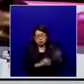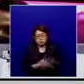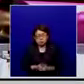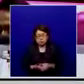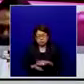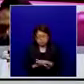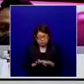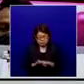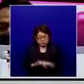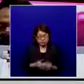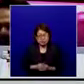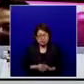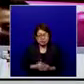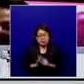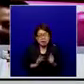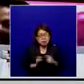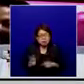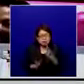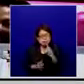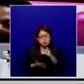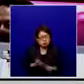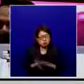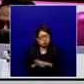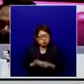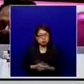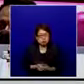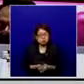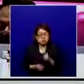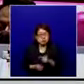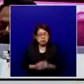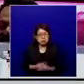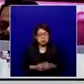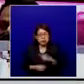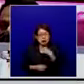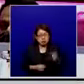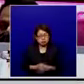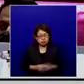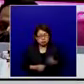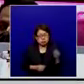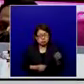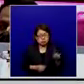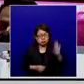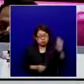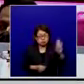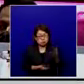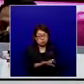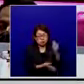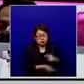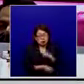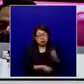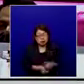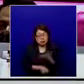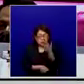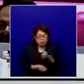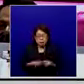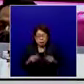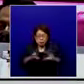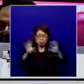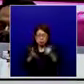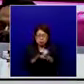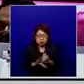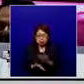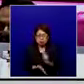นะเองขาดทุนเองใช้รัฐบาลให้ประชาชนต้องรับภาระช่วยจ่ายตัวนี้แหละครับ